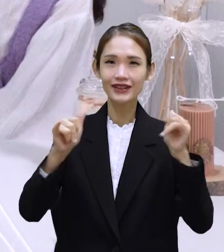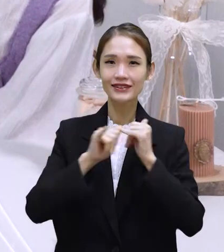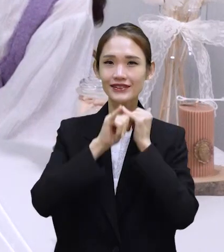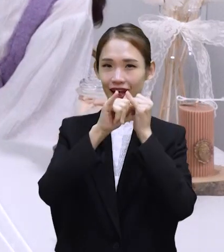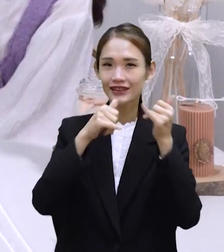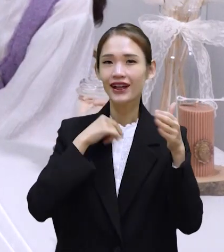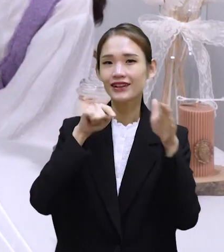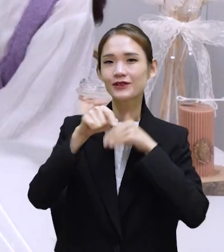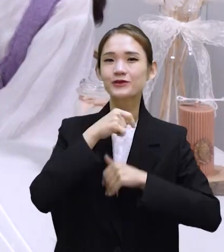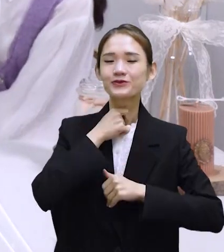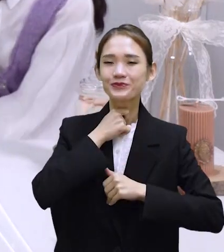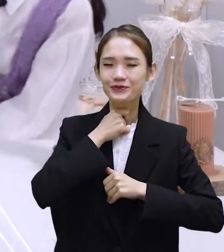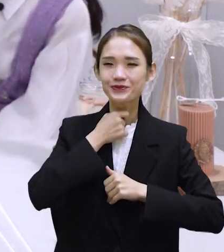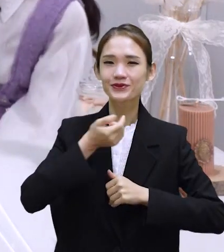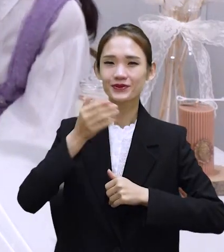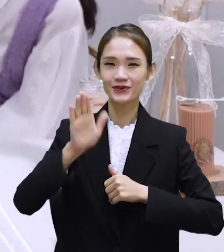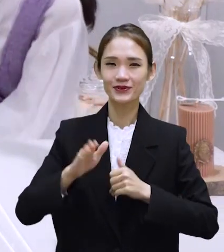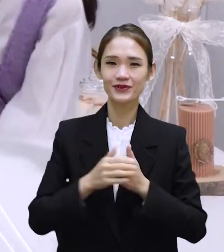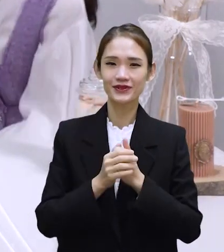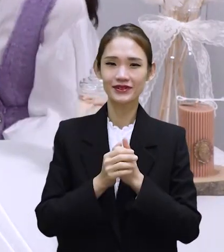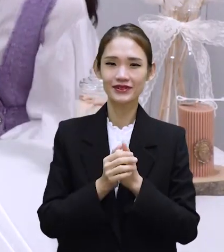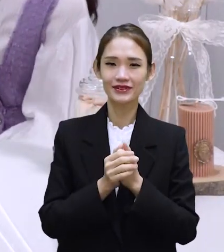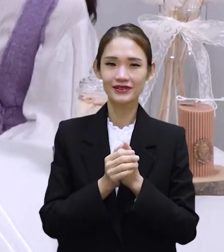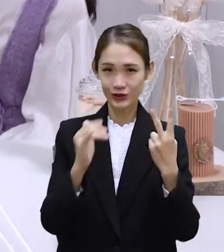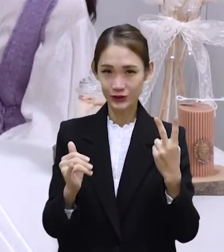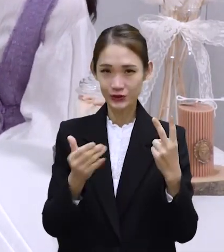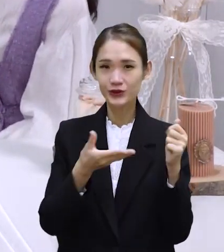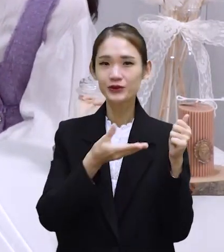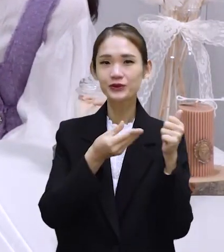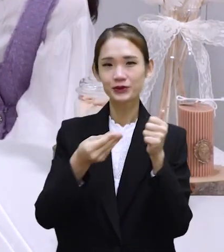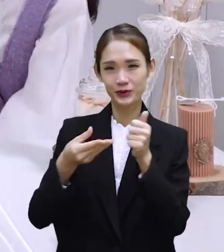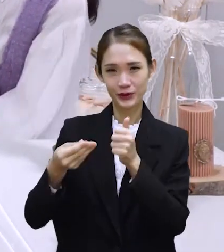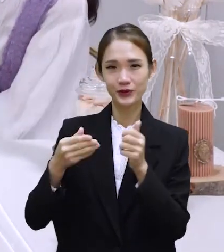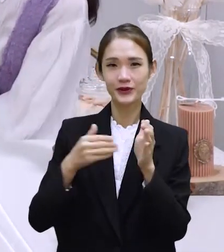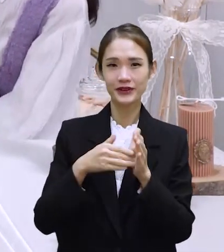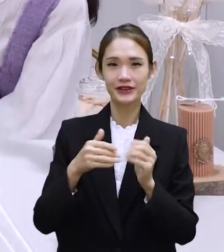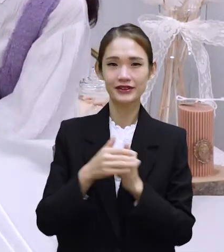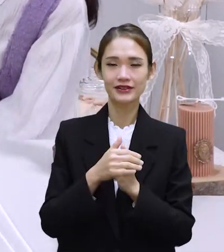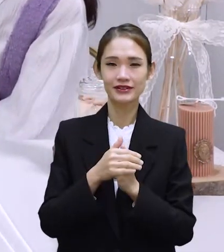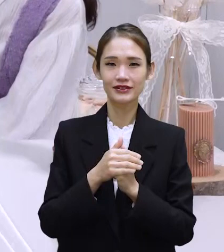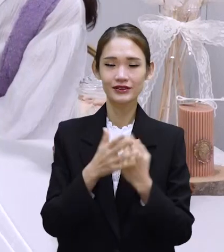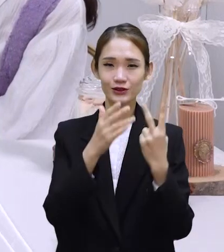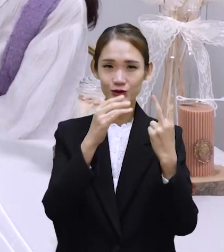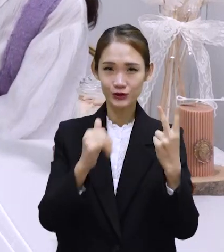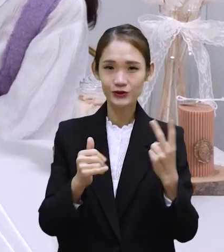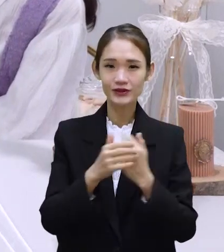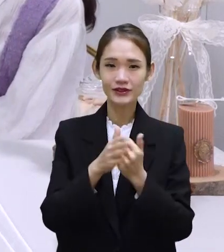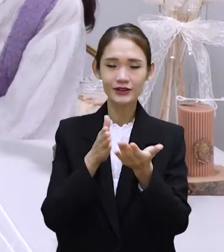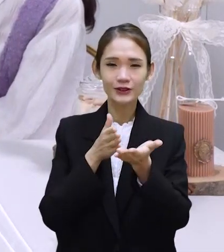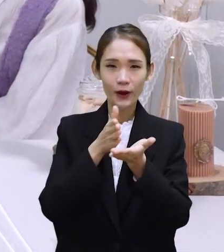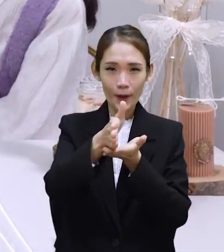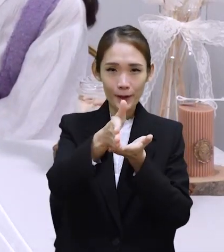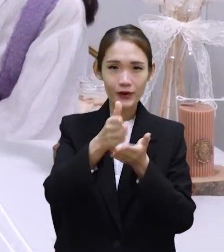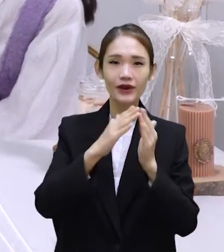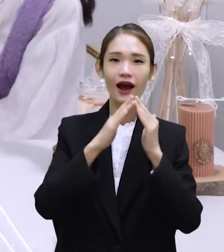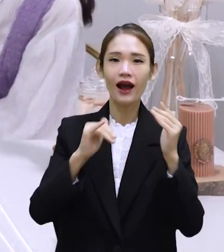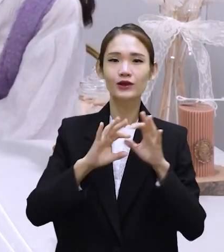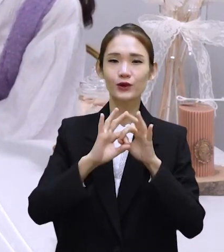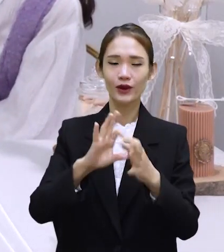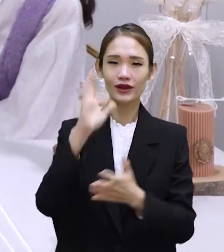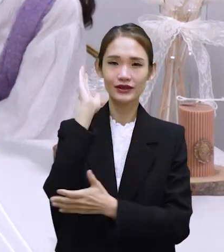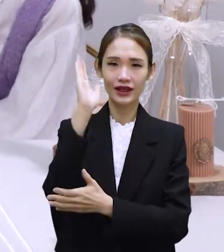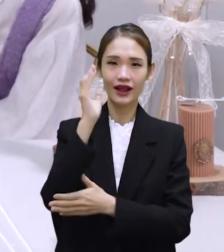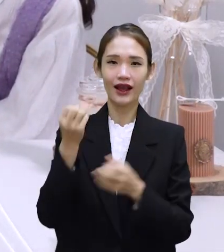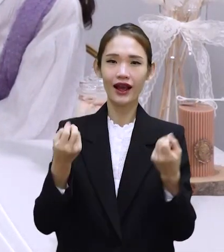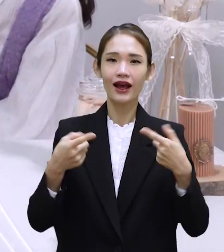의장이 란트 로체 좀 나보다 더 보고 싶은데 4 아우 트 2 굉장히 대단한 우리 퀘스트 분들을 모셔 써요 그래서 우리 두 분